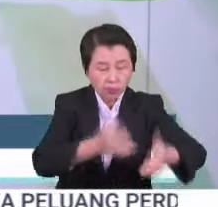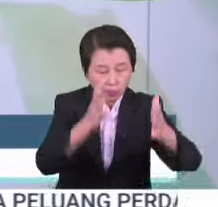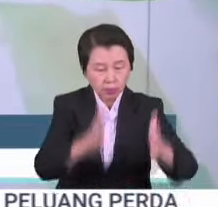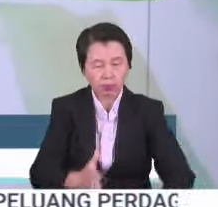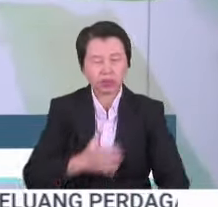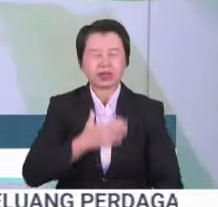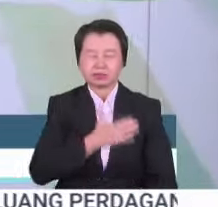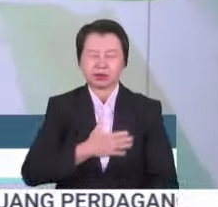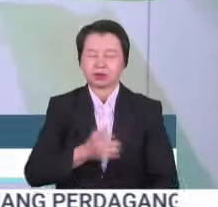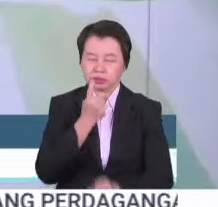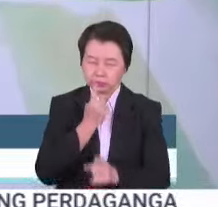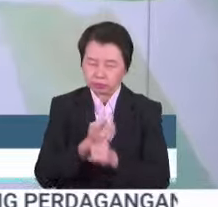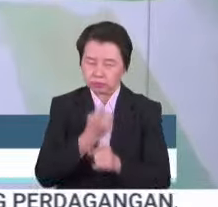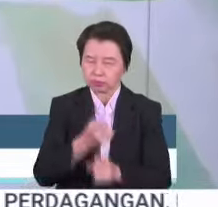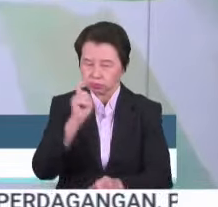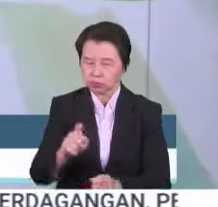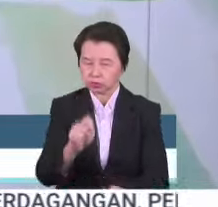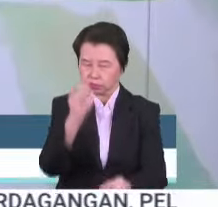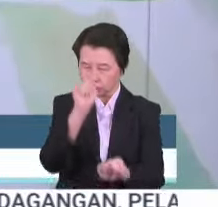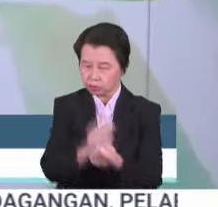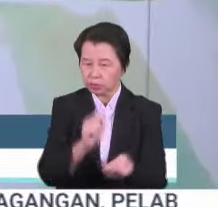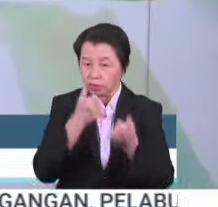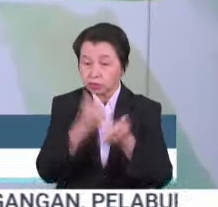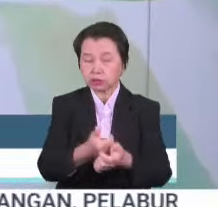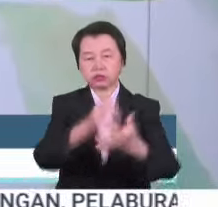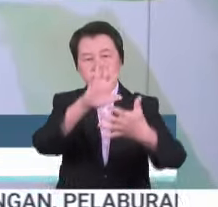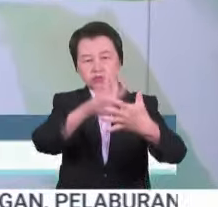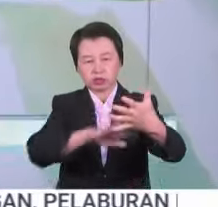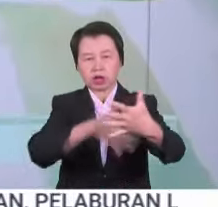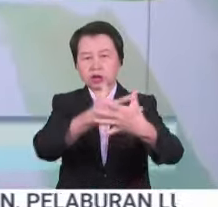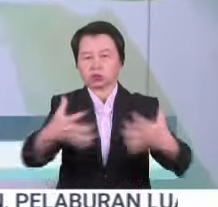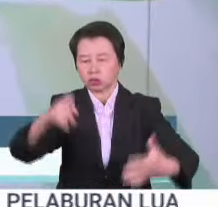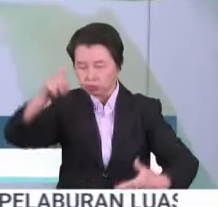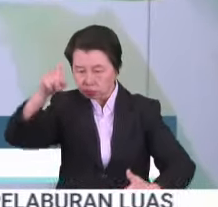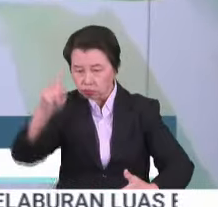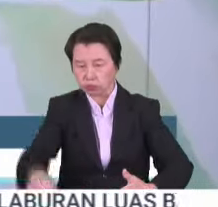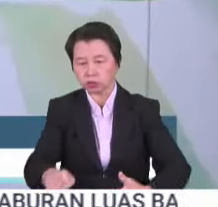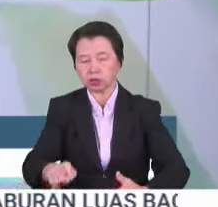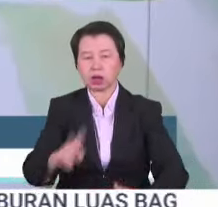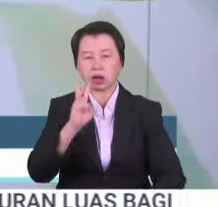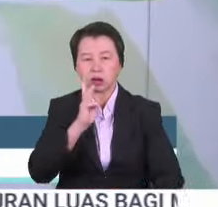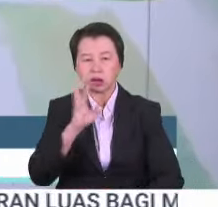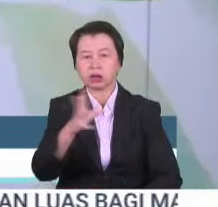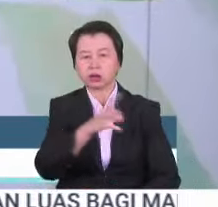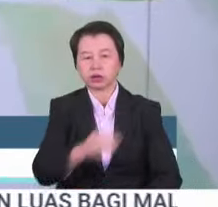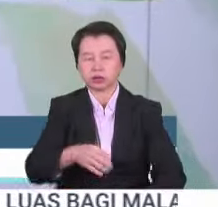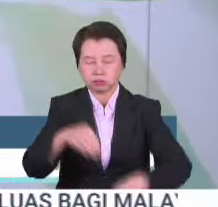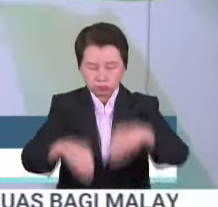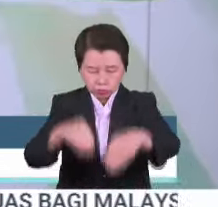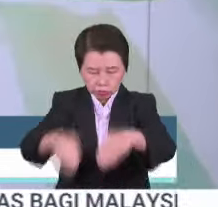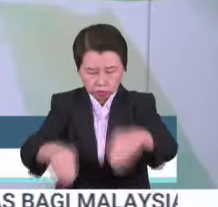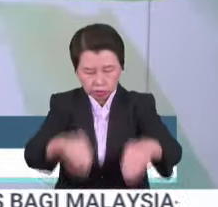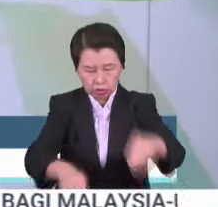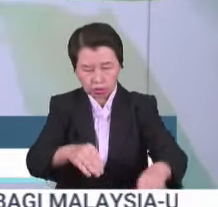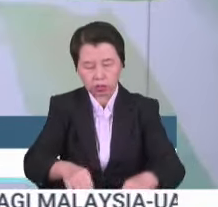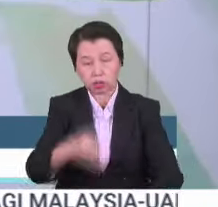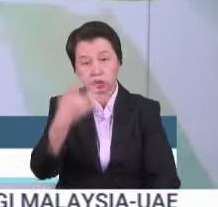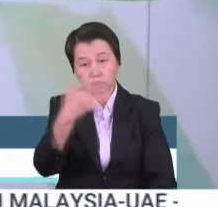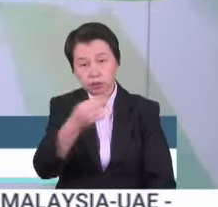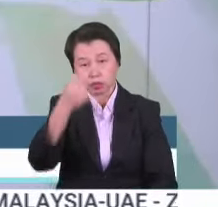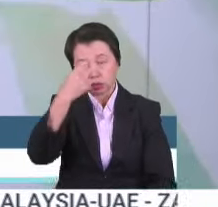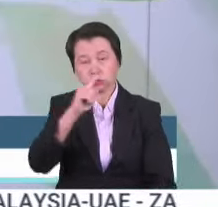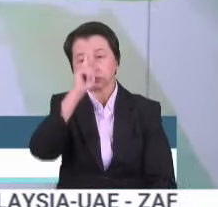kita benar-benar menepati pematuhan jadual air dan juga penanaman untuk